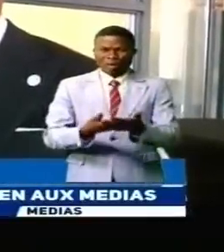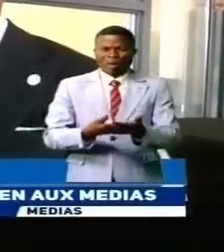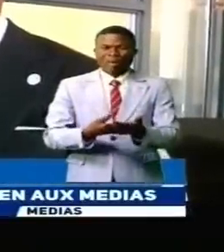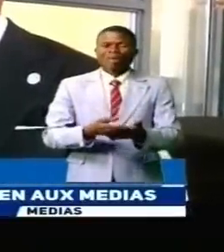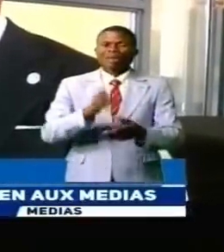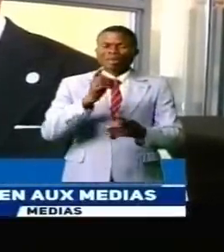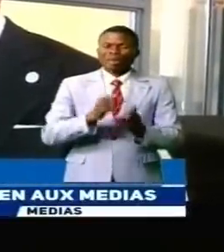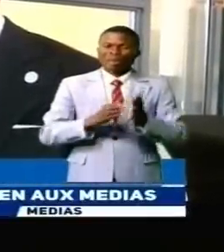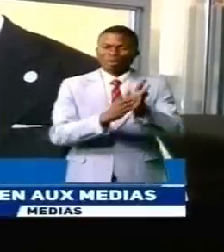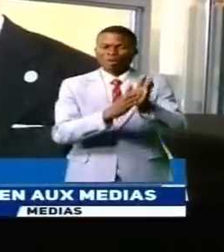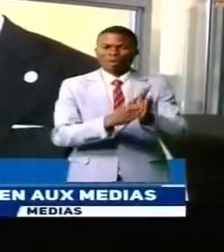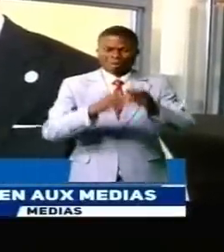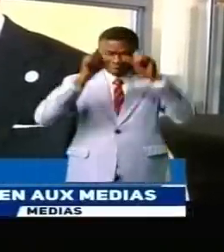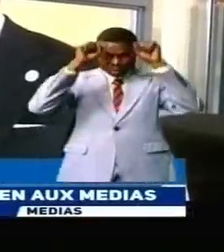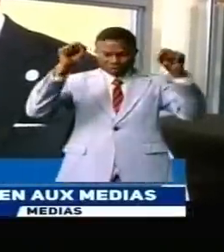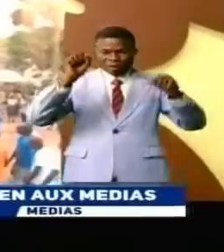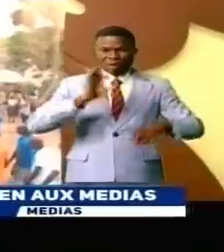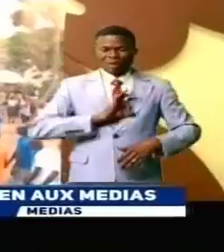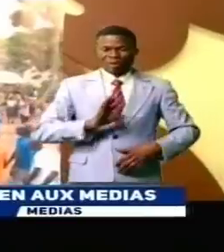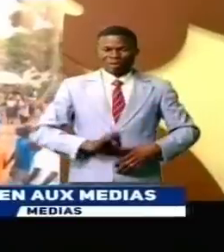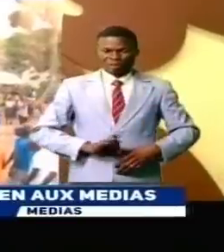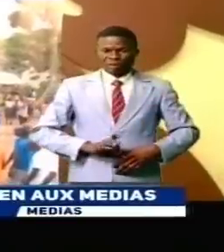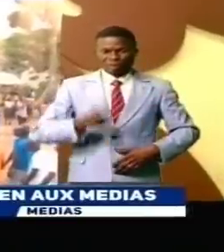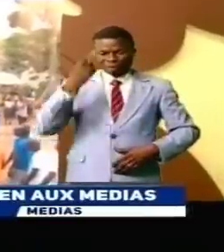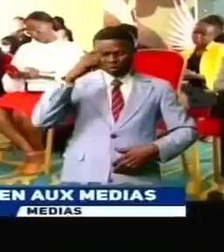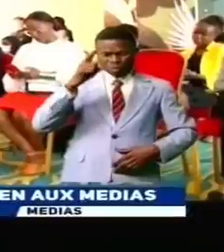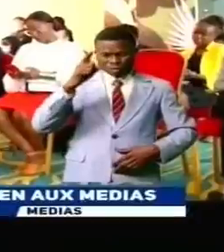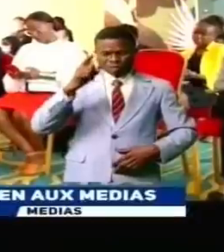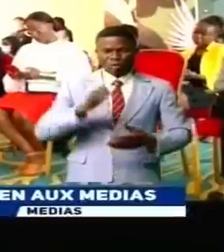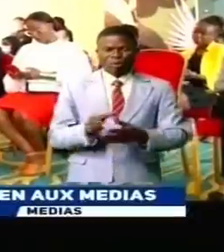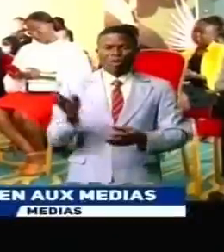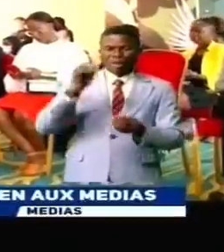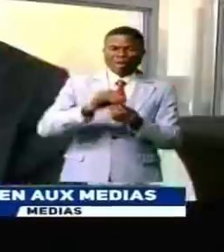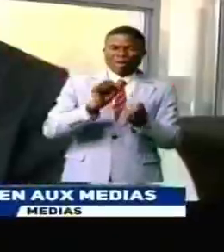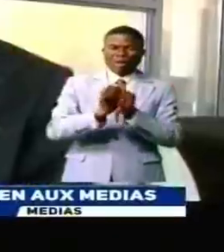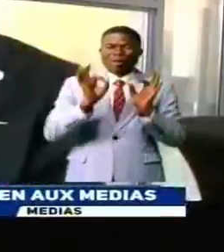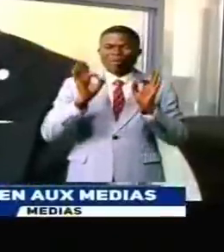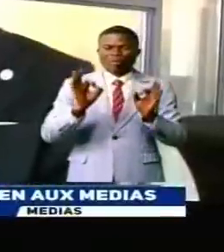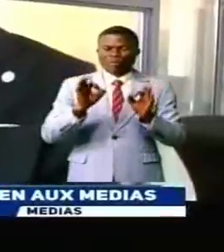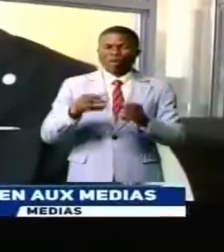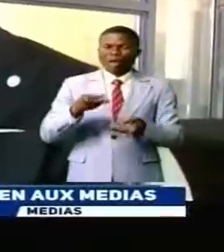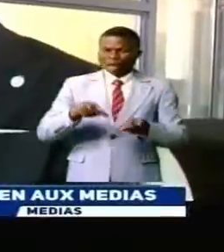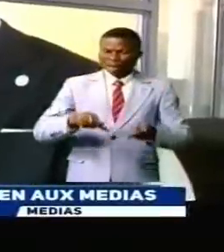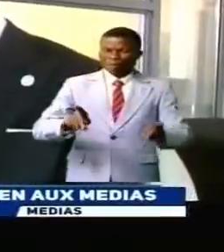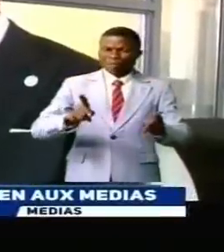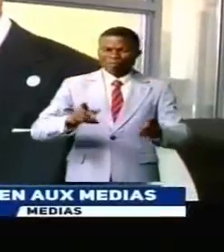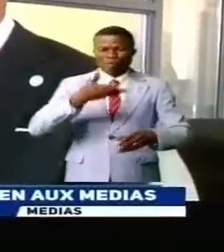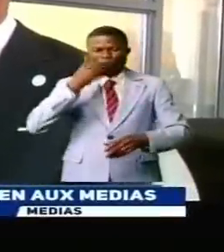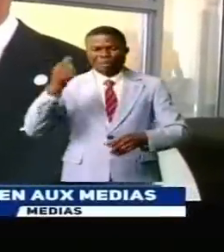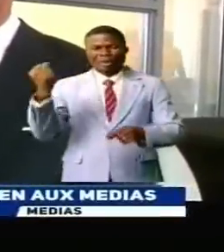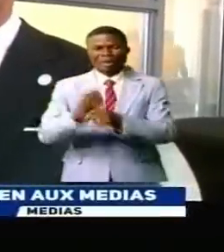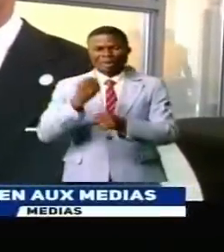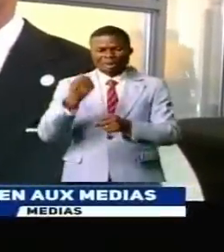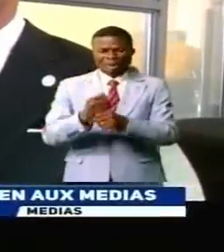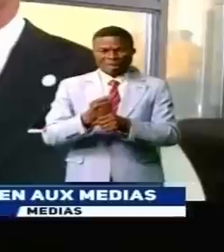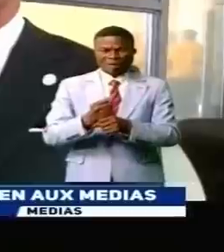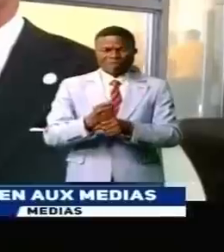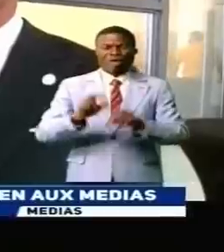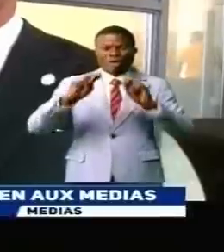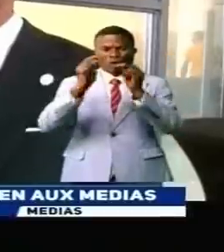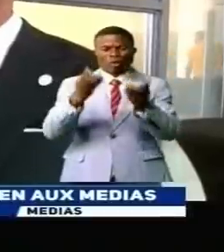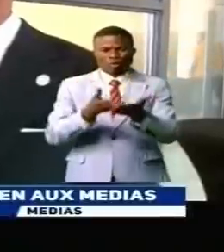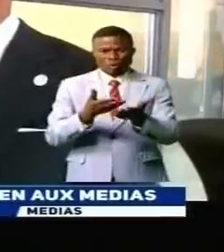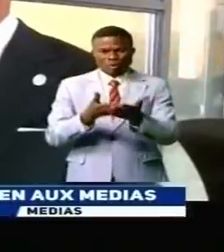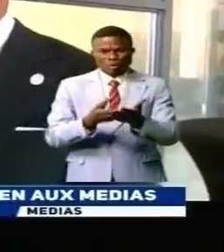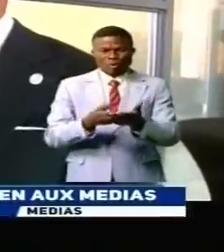le leadership du président de la République pour implémenter un nouveau cadre légal qui permette un meilleur exercice de cette liberté ici.